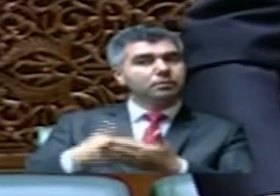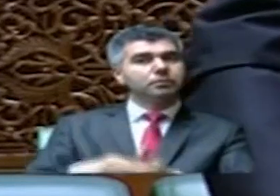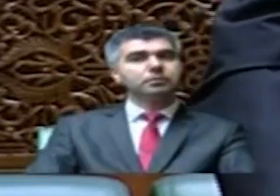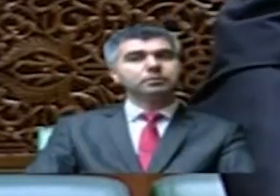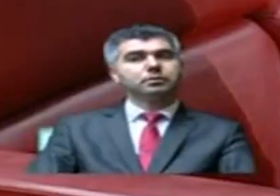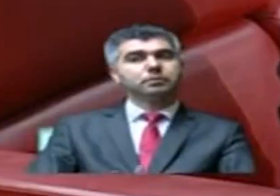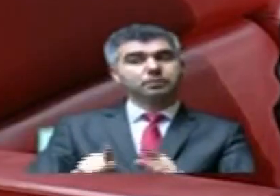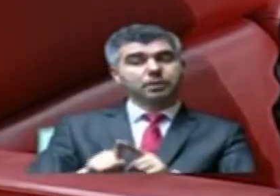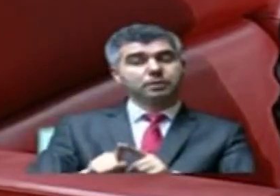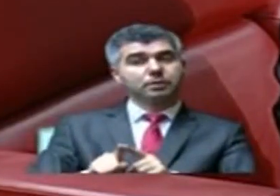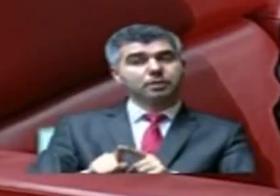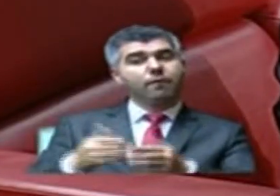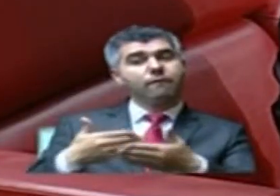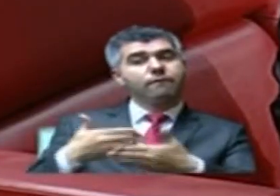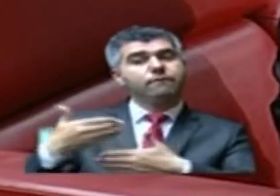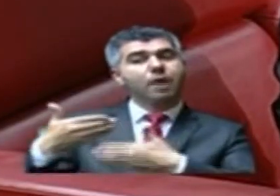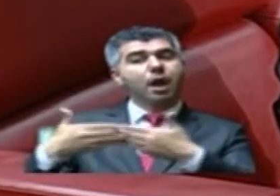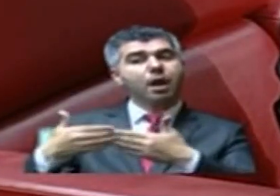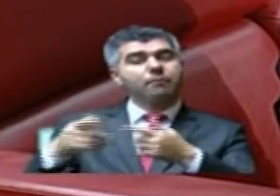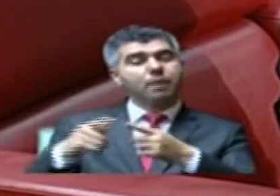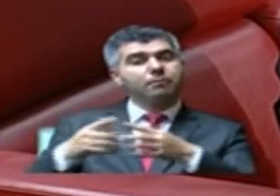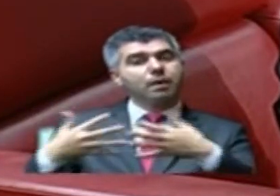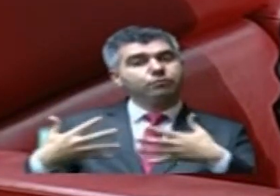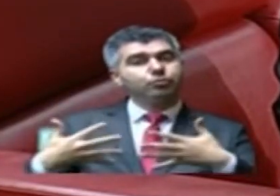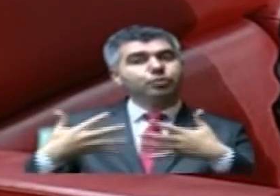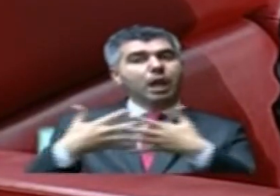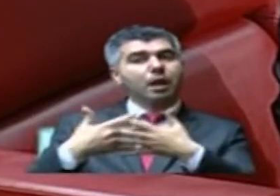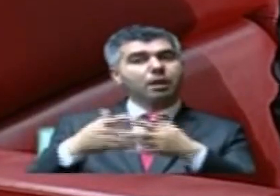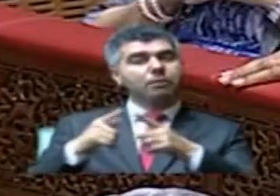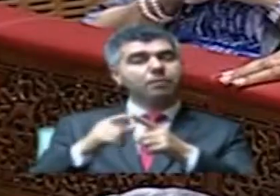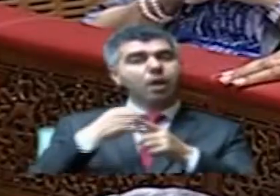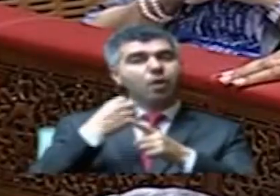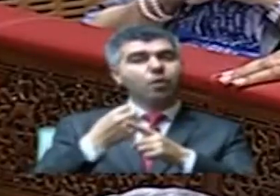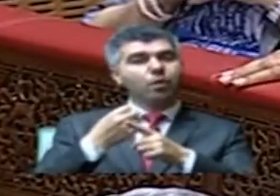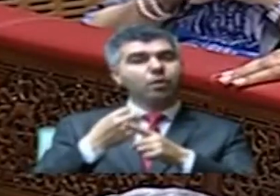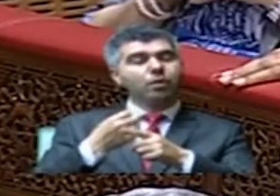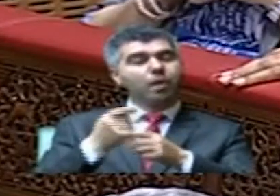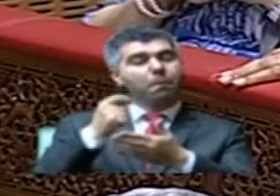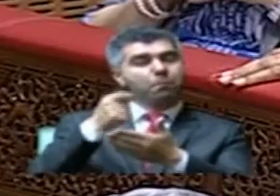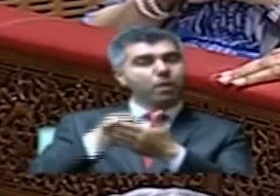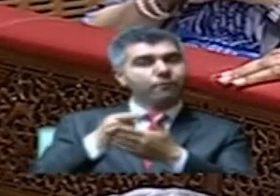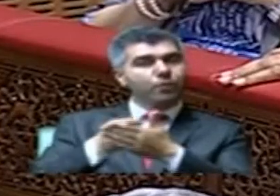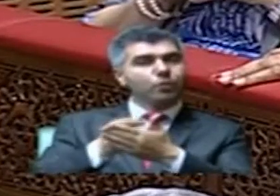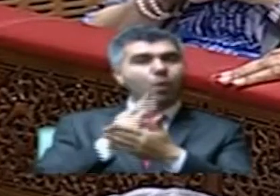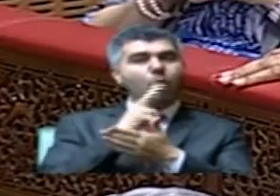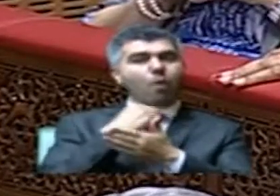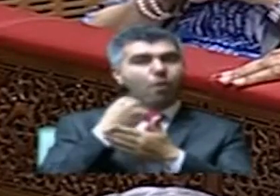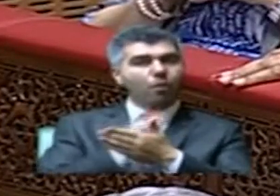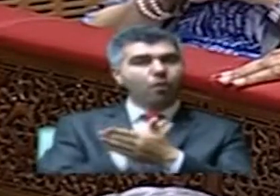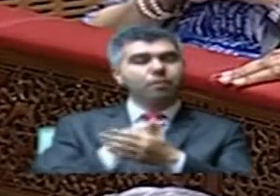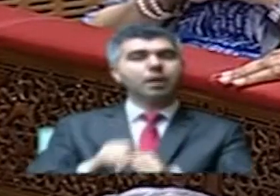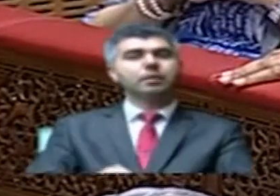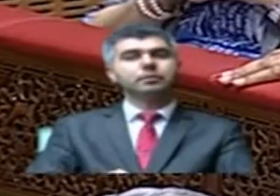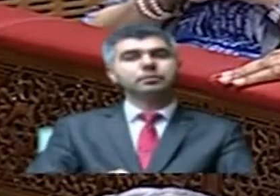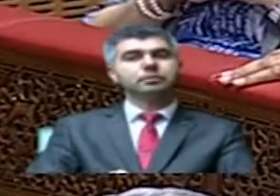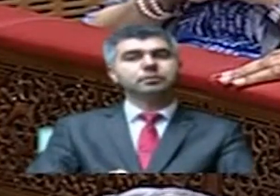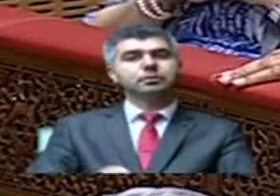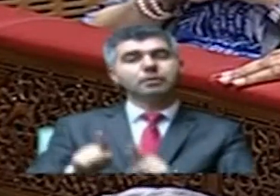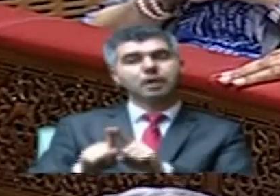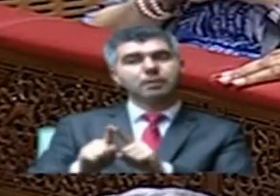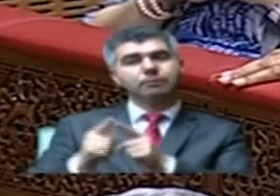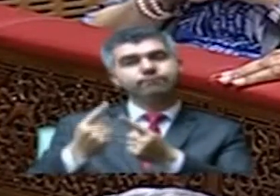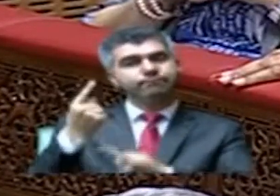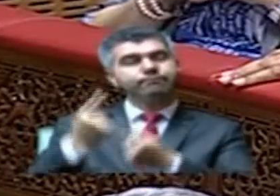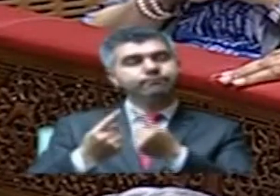كونفونسيون باش يكون هناك شراكة قطاع خاص عام باش تاخذوا بضع